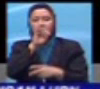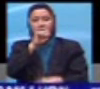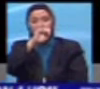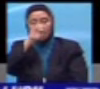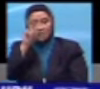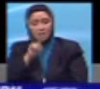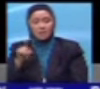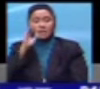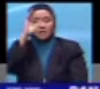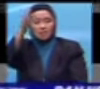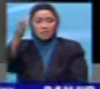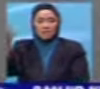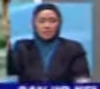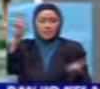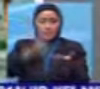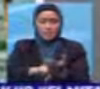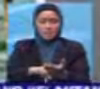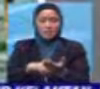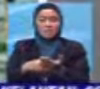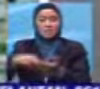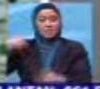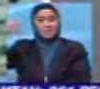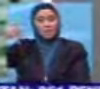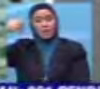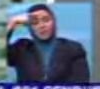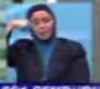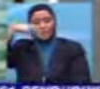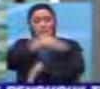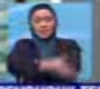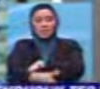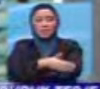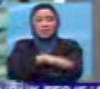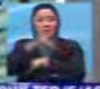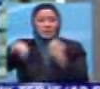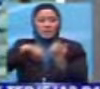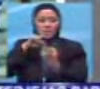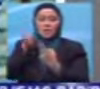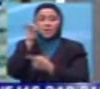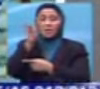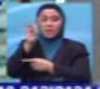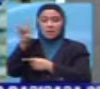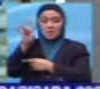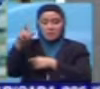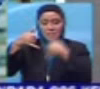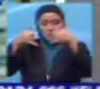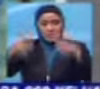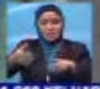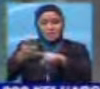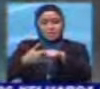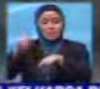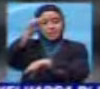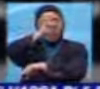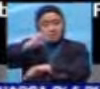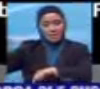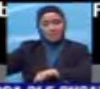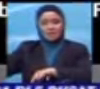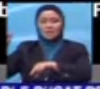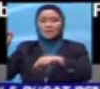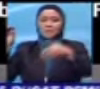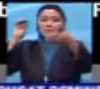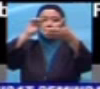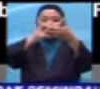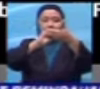bakal mencipta satu lipatan sejarah untuk negara apabila satu-satunya pemain dari Asia tersenarai